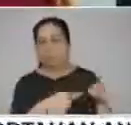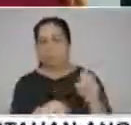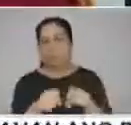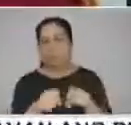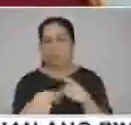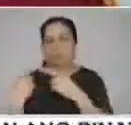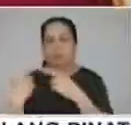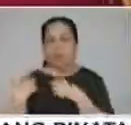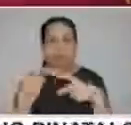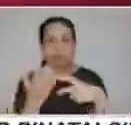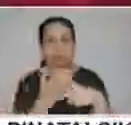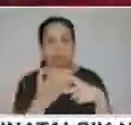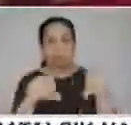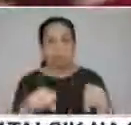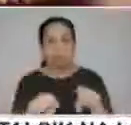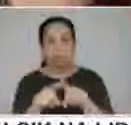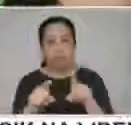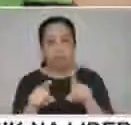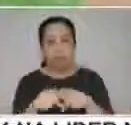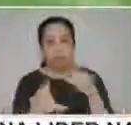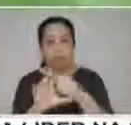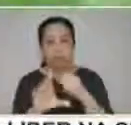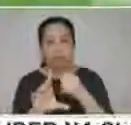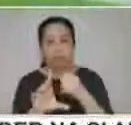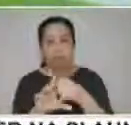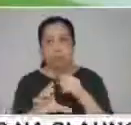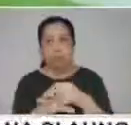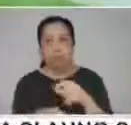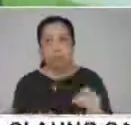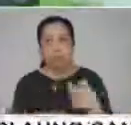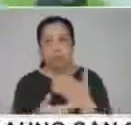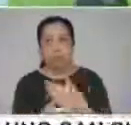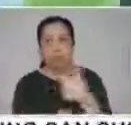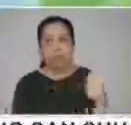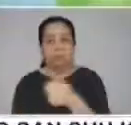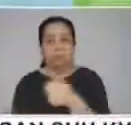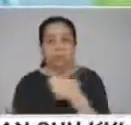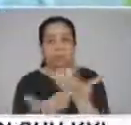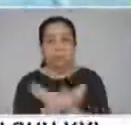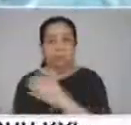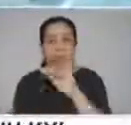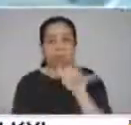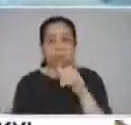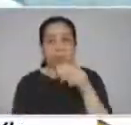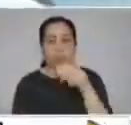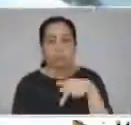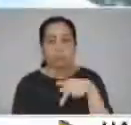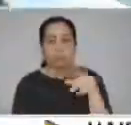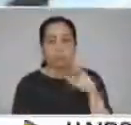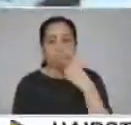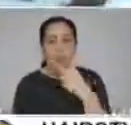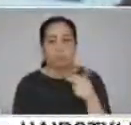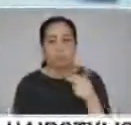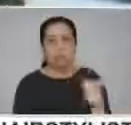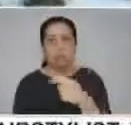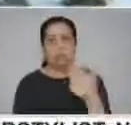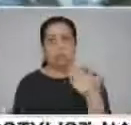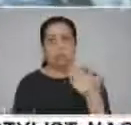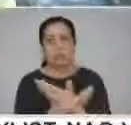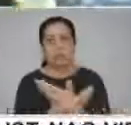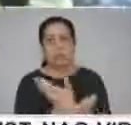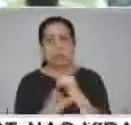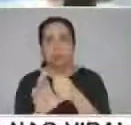mga pampasaherong bus po na bumabiyahe? Ang paalala lang po namin sa lahat ng mga mananakay at sa mga pasahero, drivers